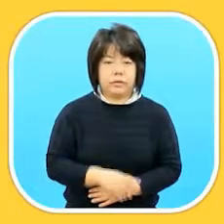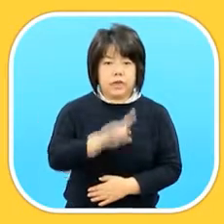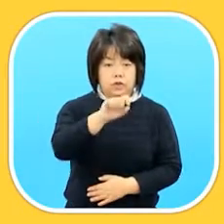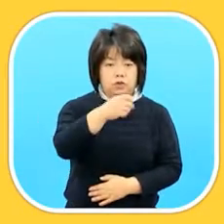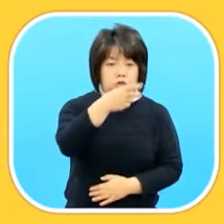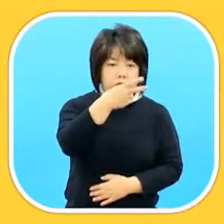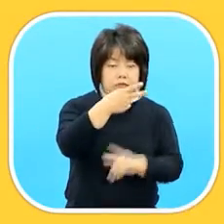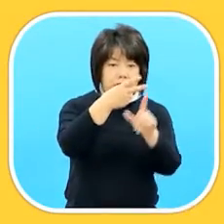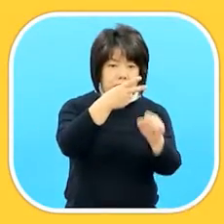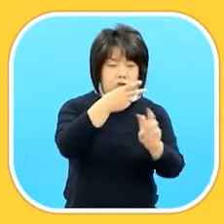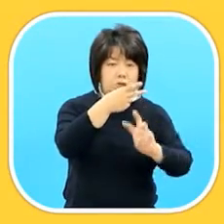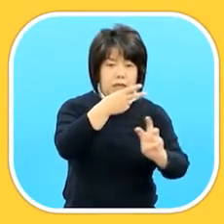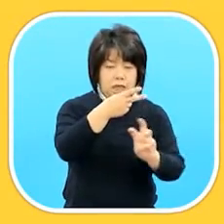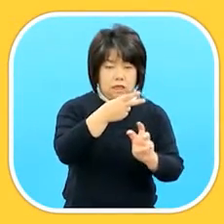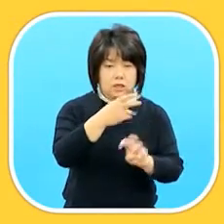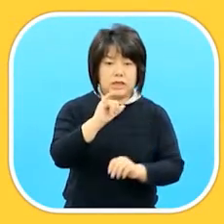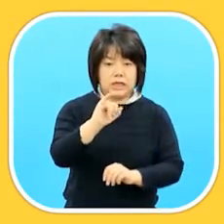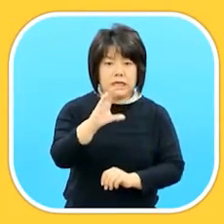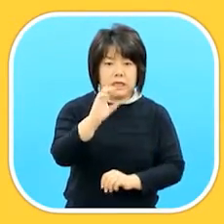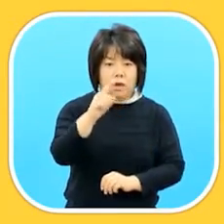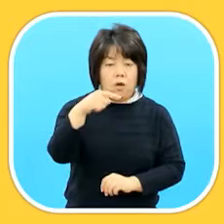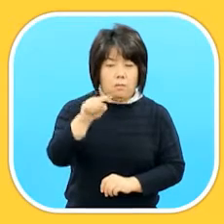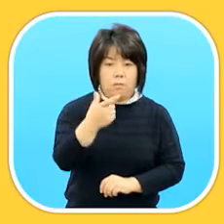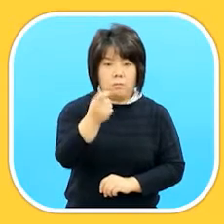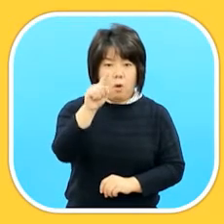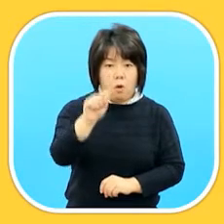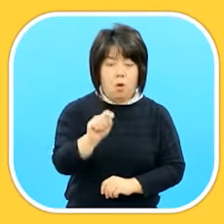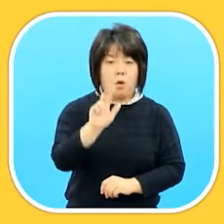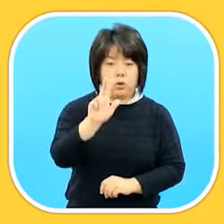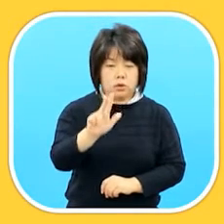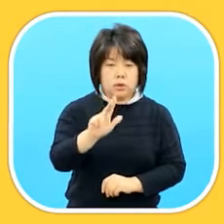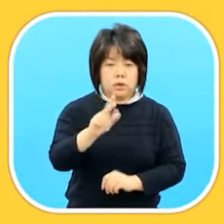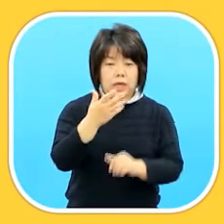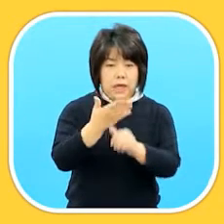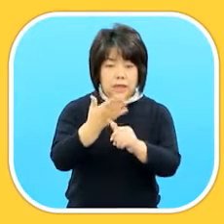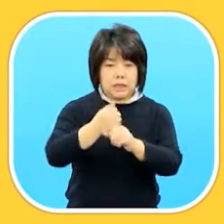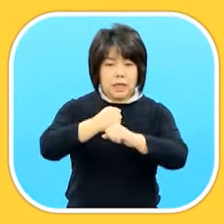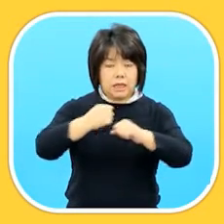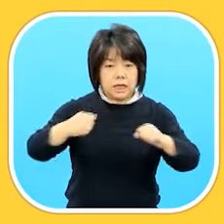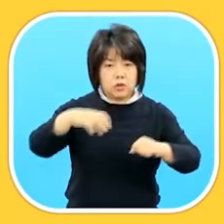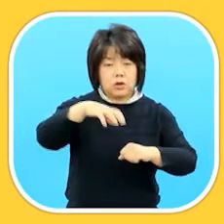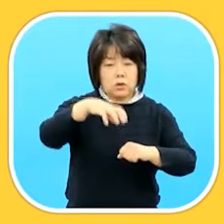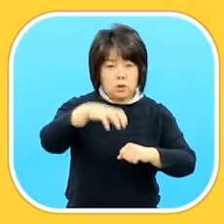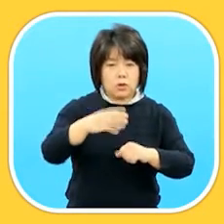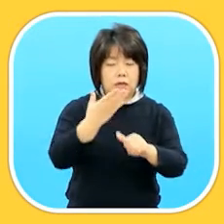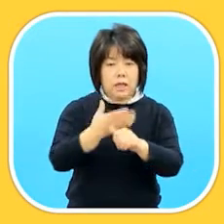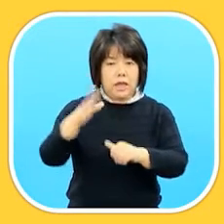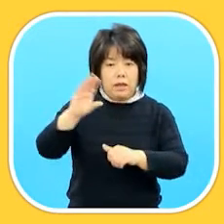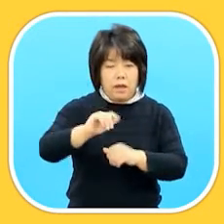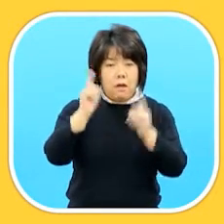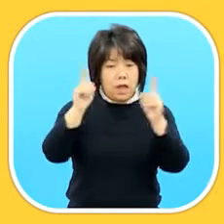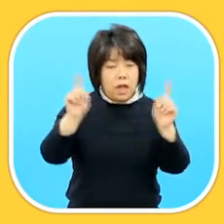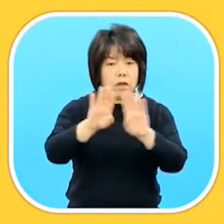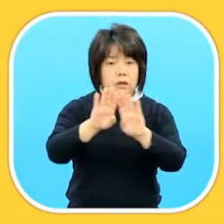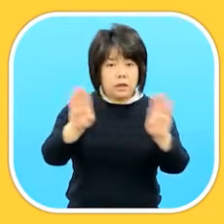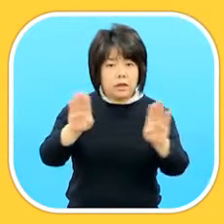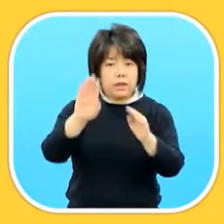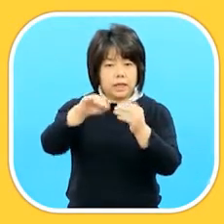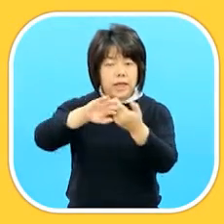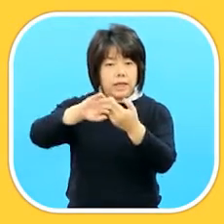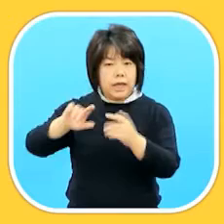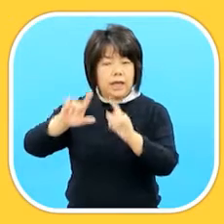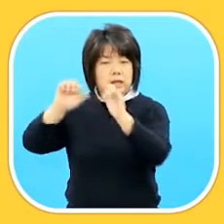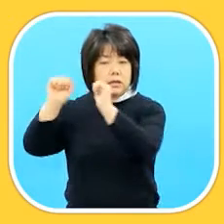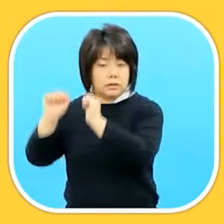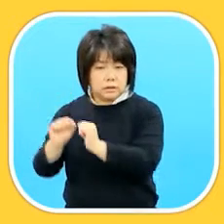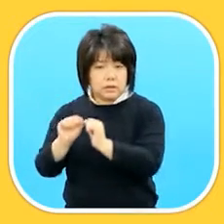12月30日イオンモール秋田セントラルコートで英単フェアを開催します。県外にお住まいで県